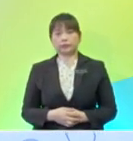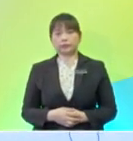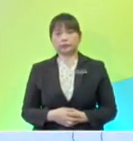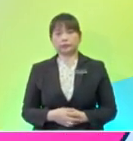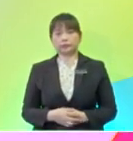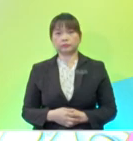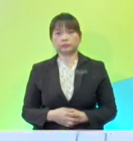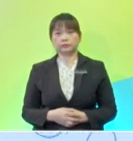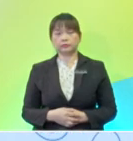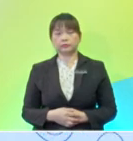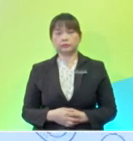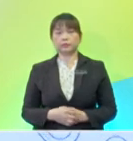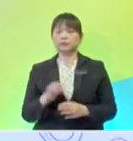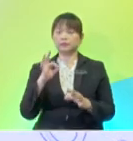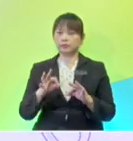kita